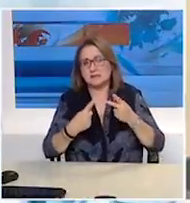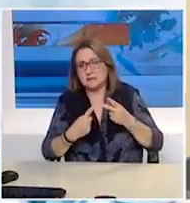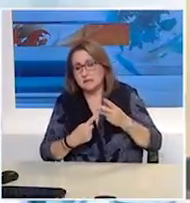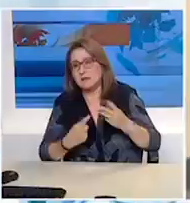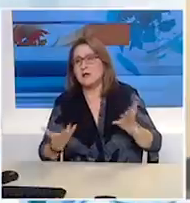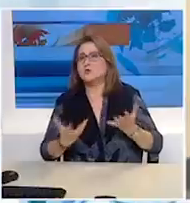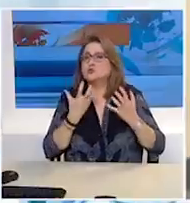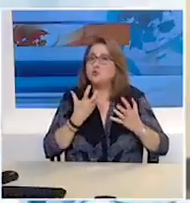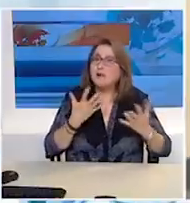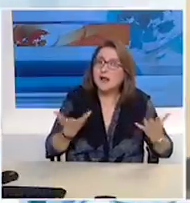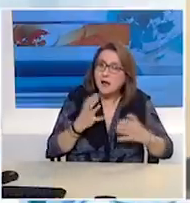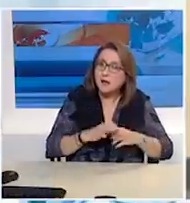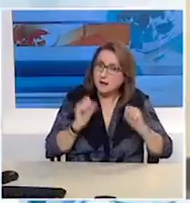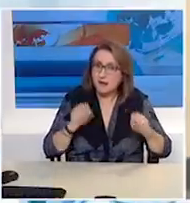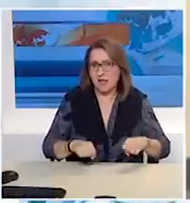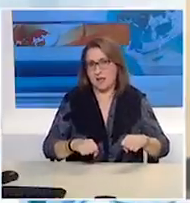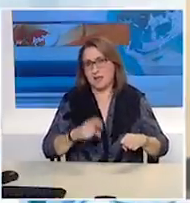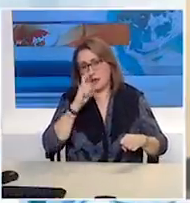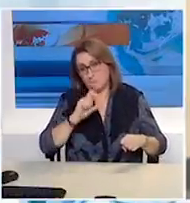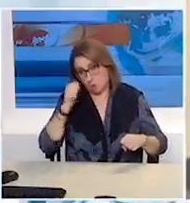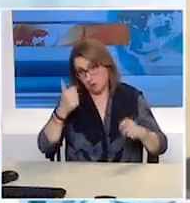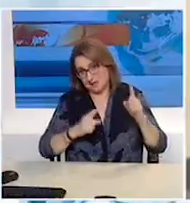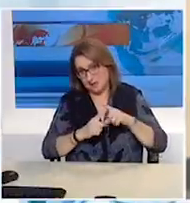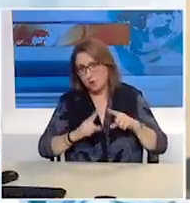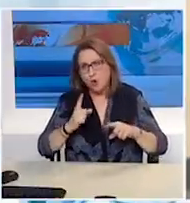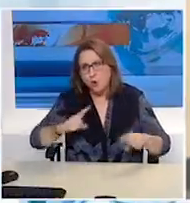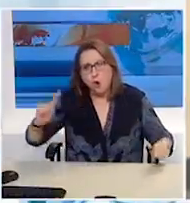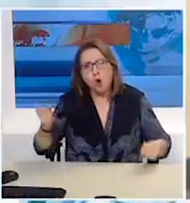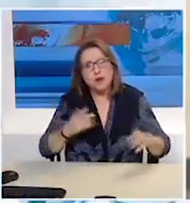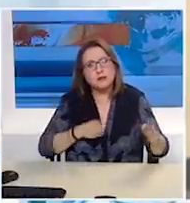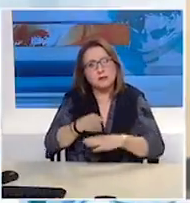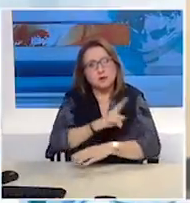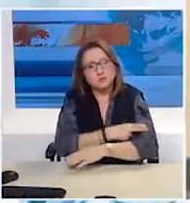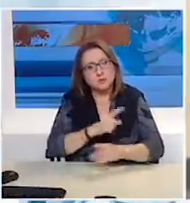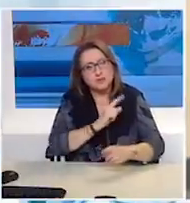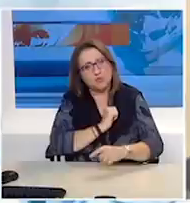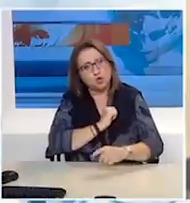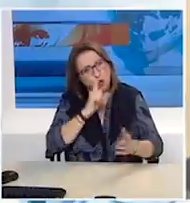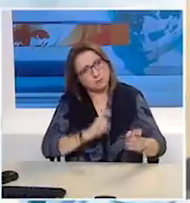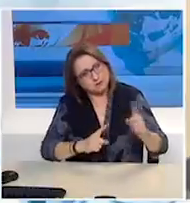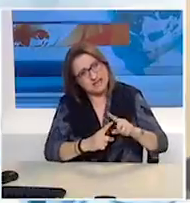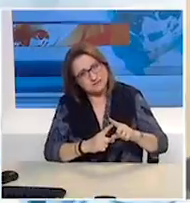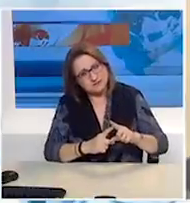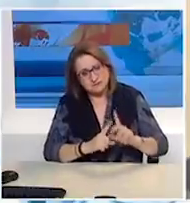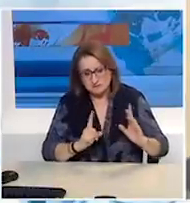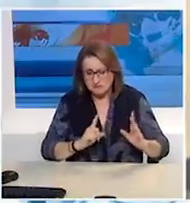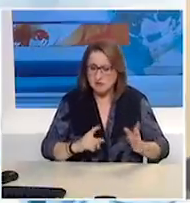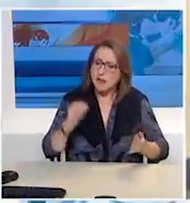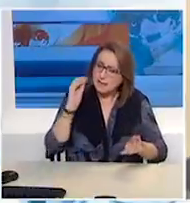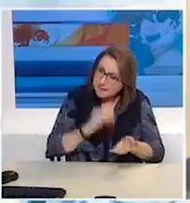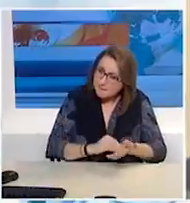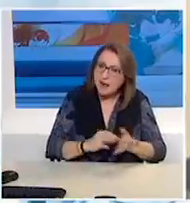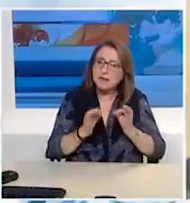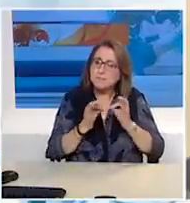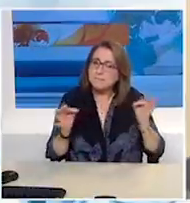είτε σε δημόσια είτε σε ιδιωτική δομή. Και βεβαίως σε κάθε περίπτωση πρέπει να τηρούνται όλα τα μέτρα προστασίας.